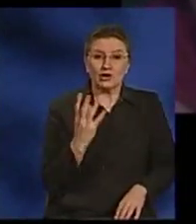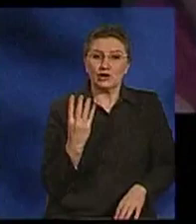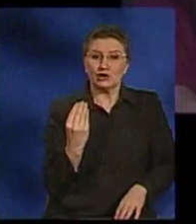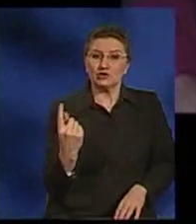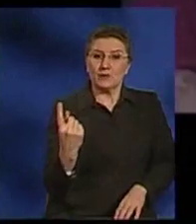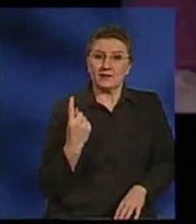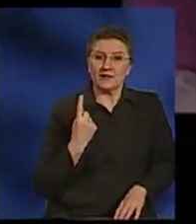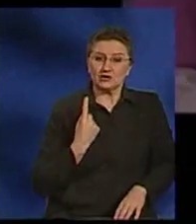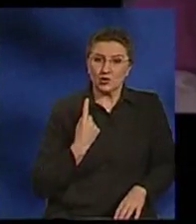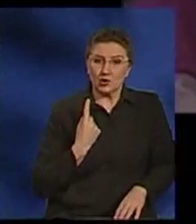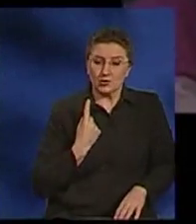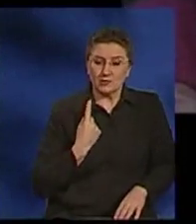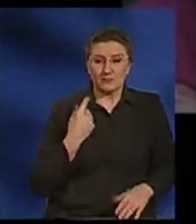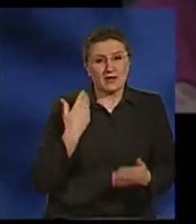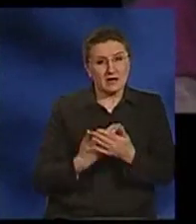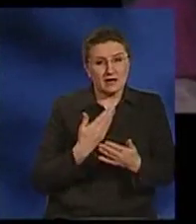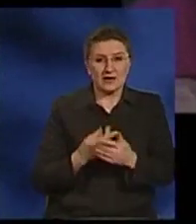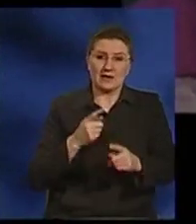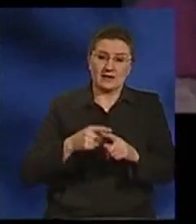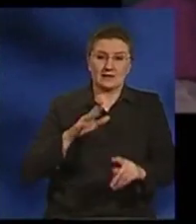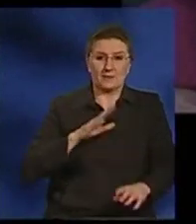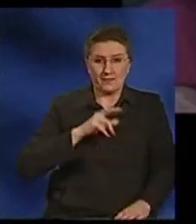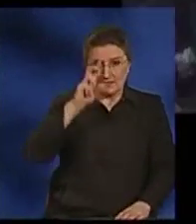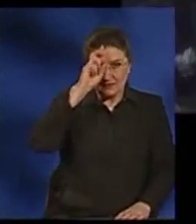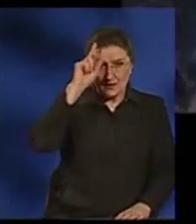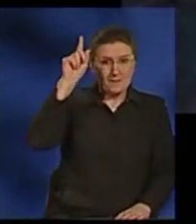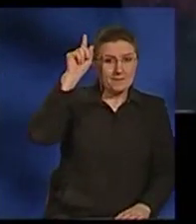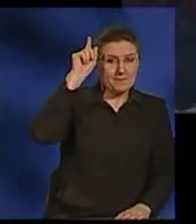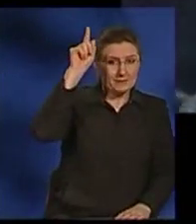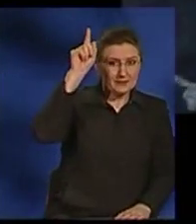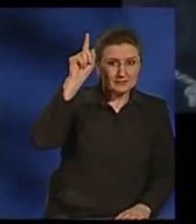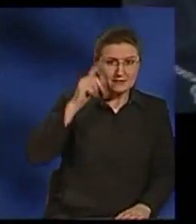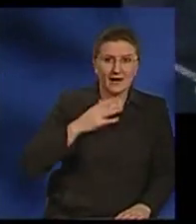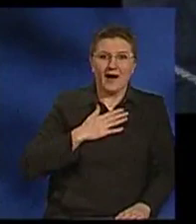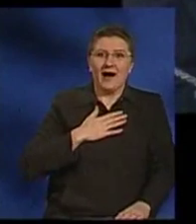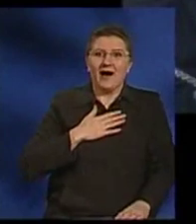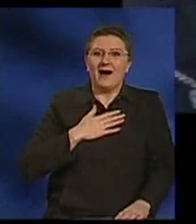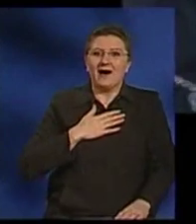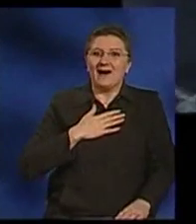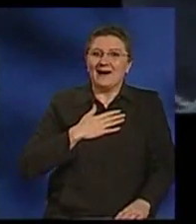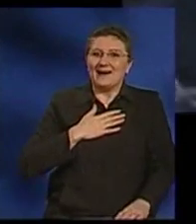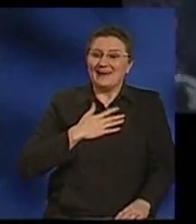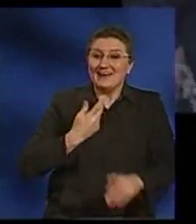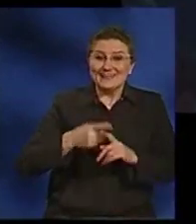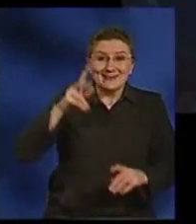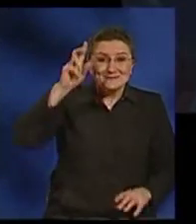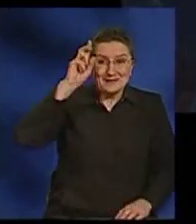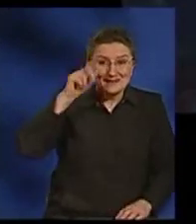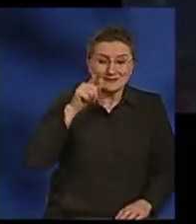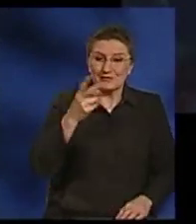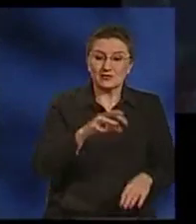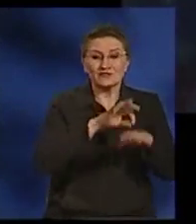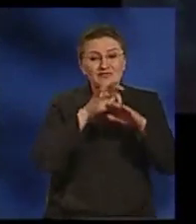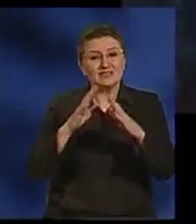подходил Мне кажется, это был Принц Всевышний Ай, принц! Тебя нужно